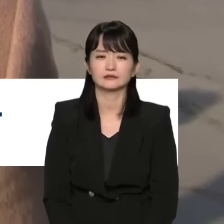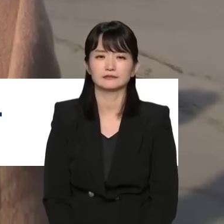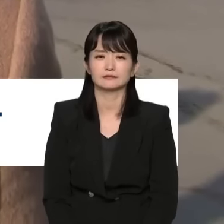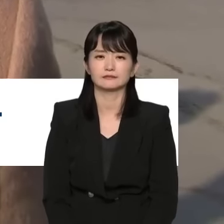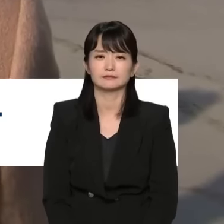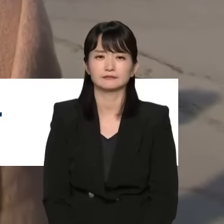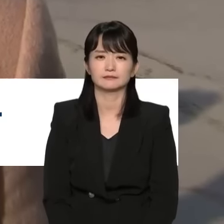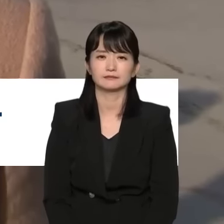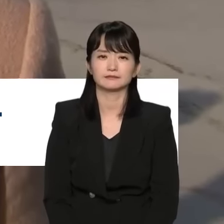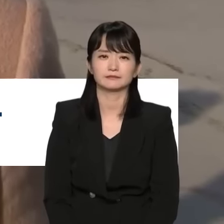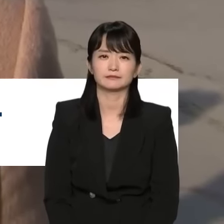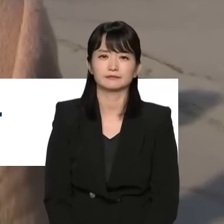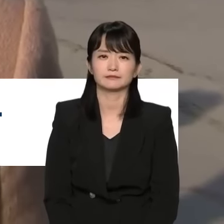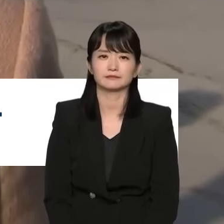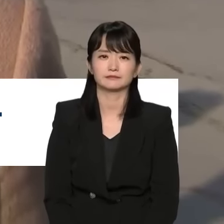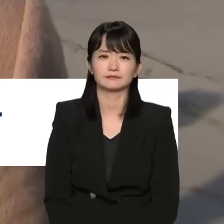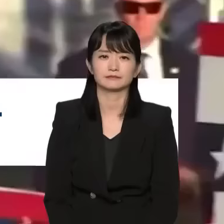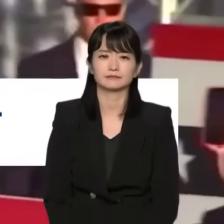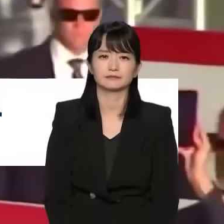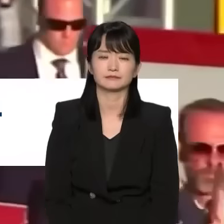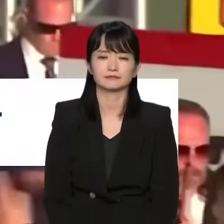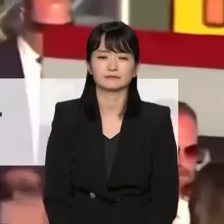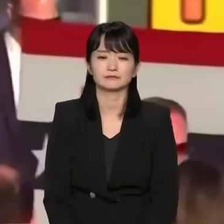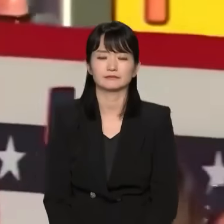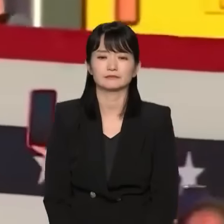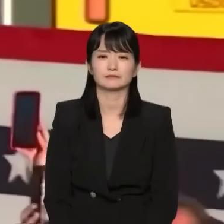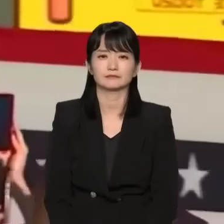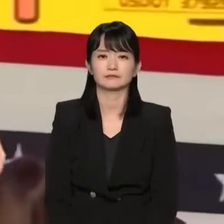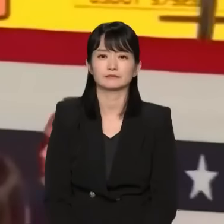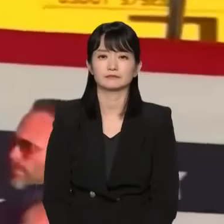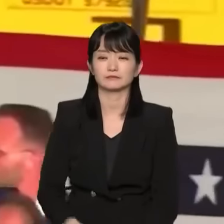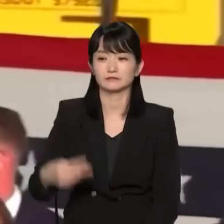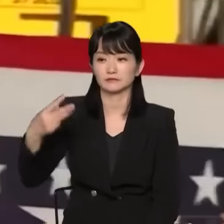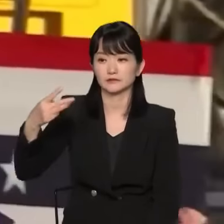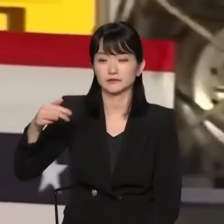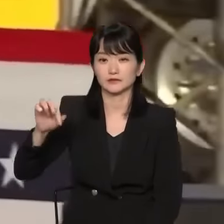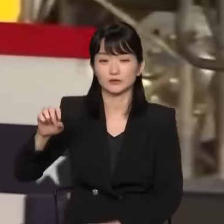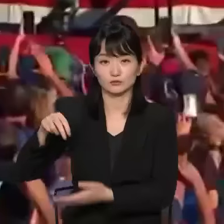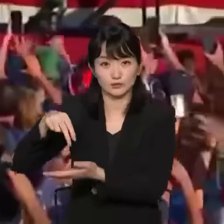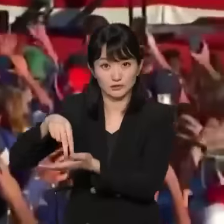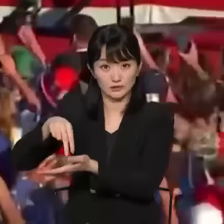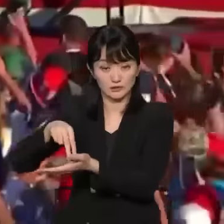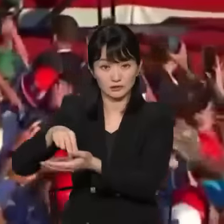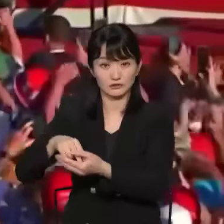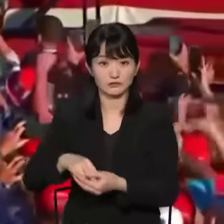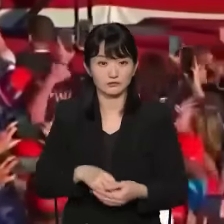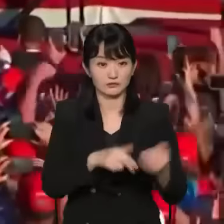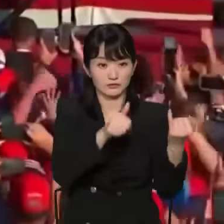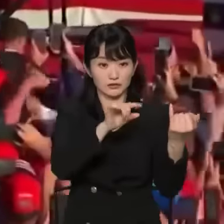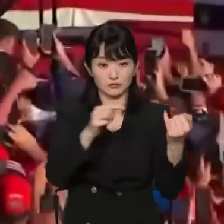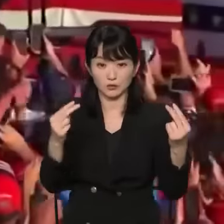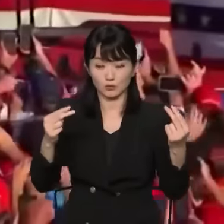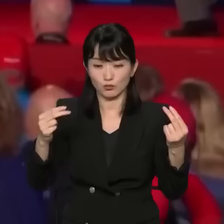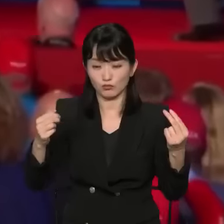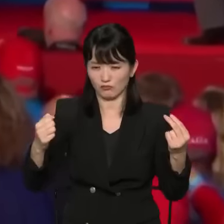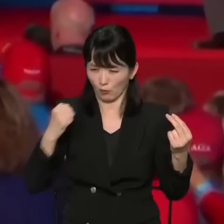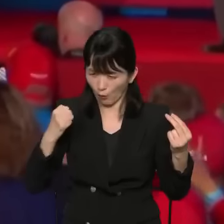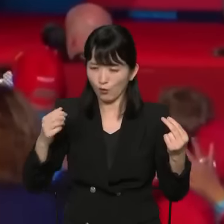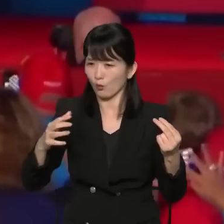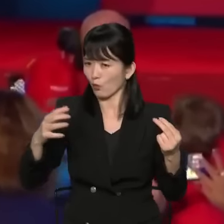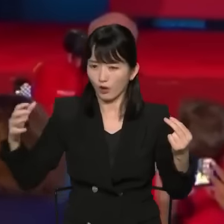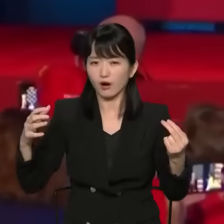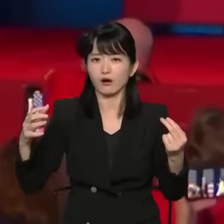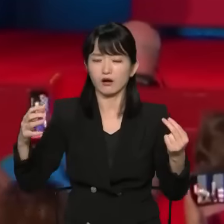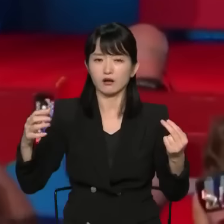Trump referring to him as being unstable. 이에 대해 트럼프 측은 해리스보다 강한 체력을 갖고 있다며 일축하면서